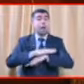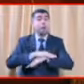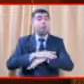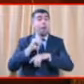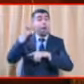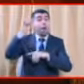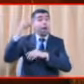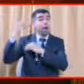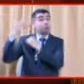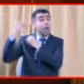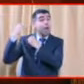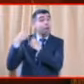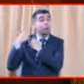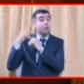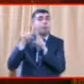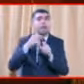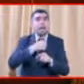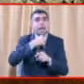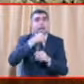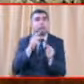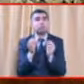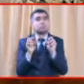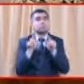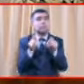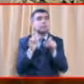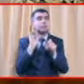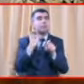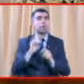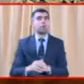الأطفال لابد أن نحسسه بأهمية الاحتفال. الوزيرة، انتهى الوقت.